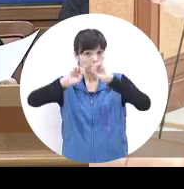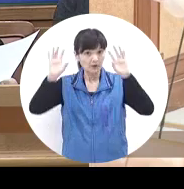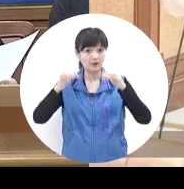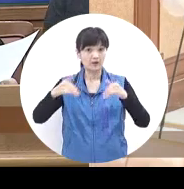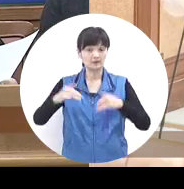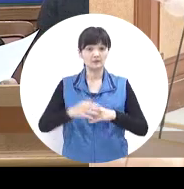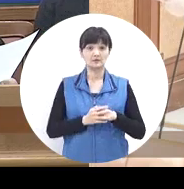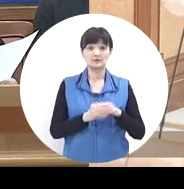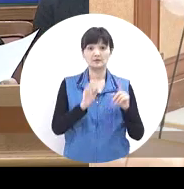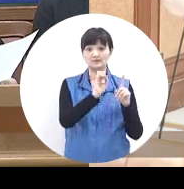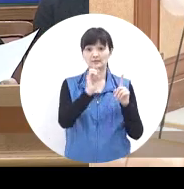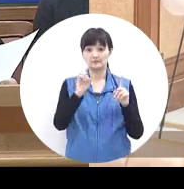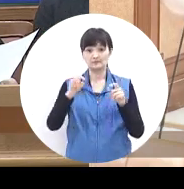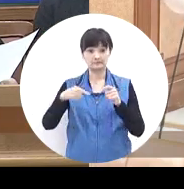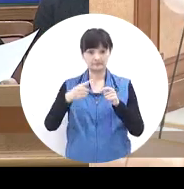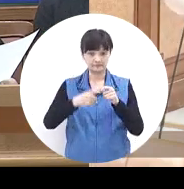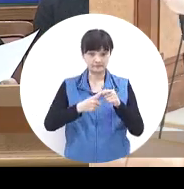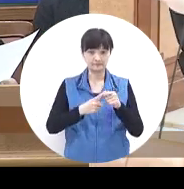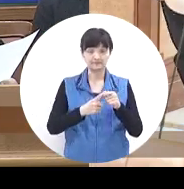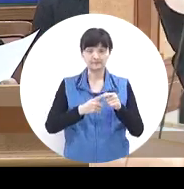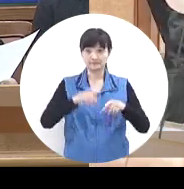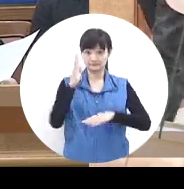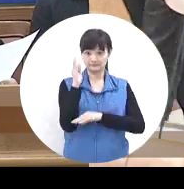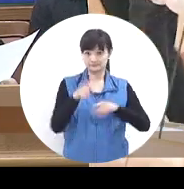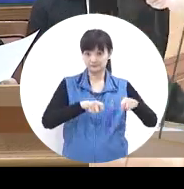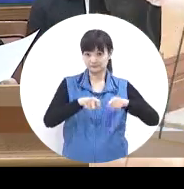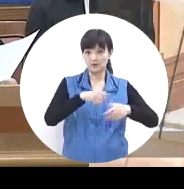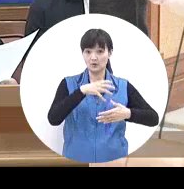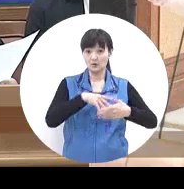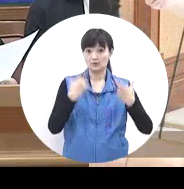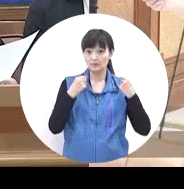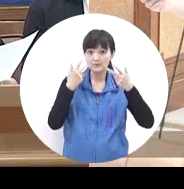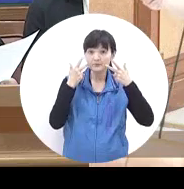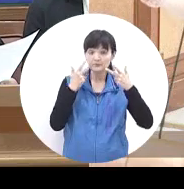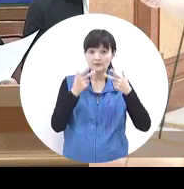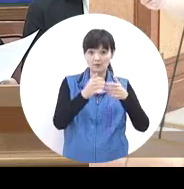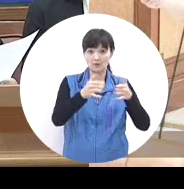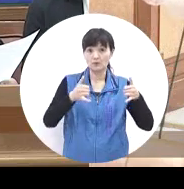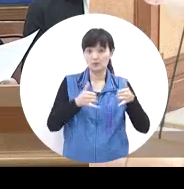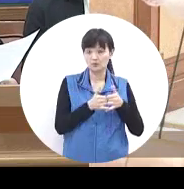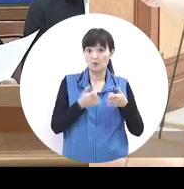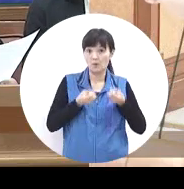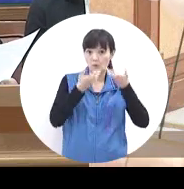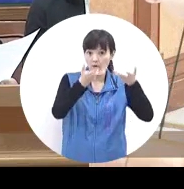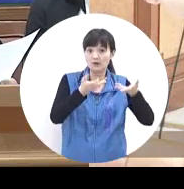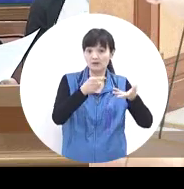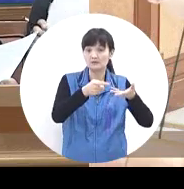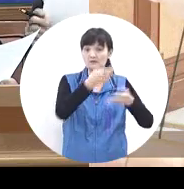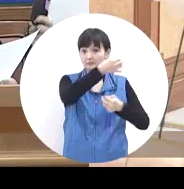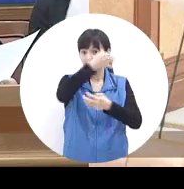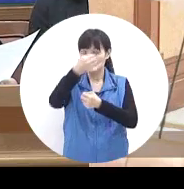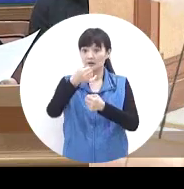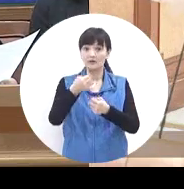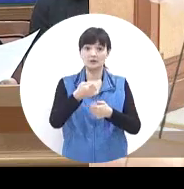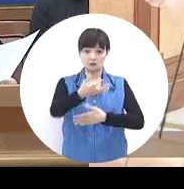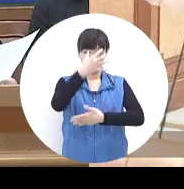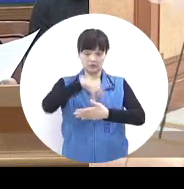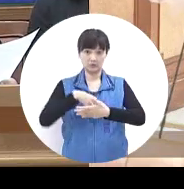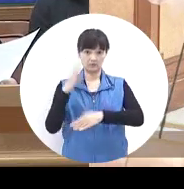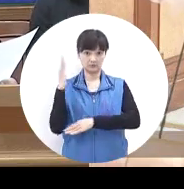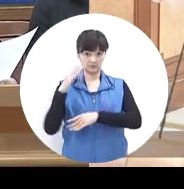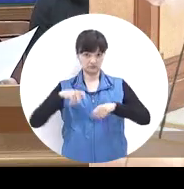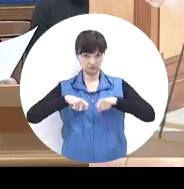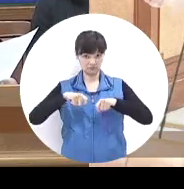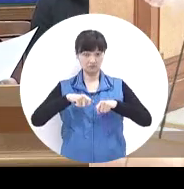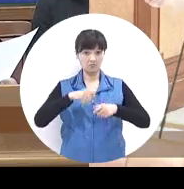110年度的施政计划中，把我们原住民族的岁时祭活动列为市政府的施政重点，而且编列